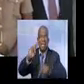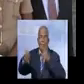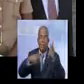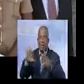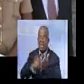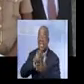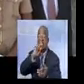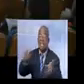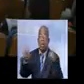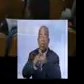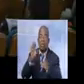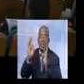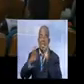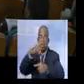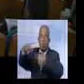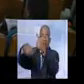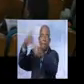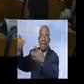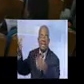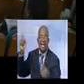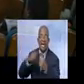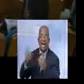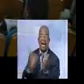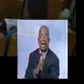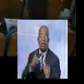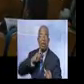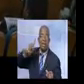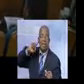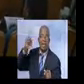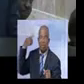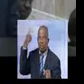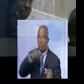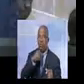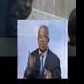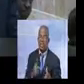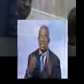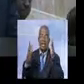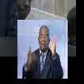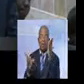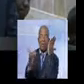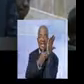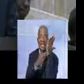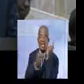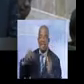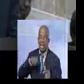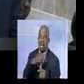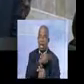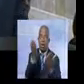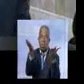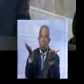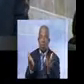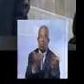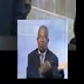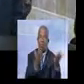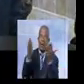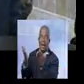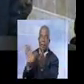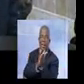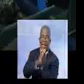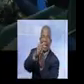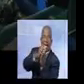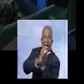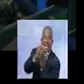de l'ensemble des populations. Le volume des marchés approuvés par an correspond en moyenne à une valeur de plus de 600 milliards de francs